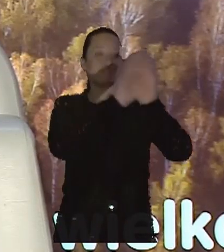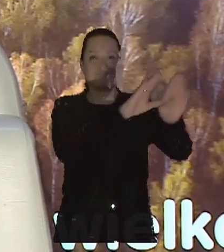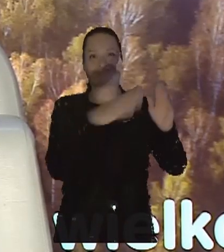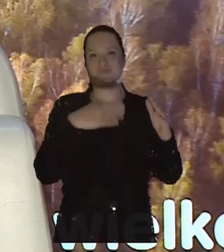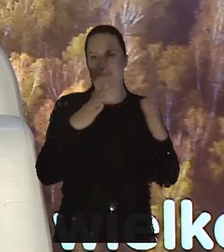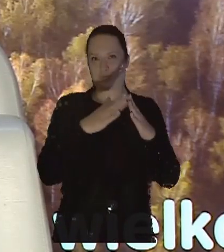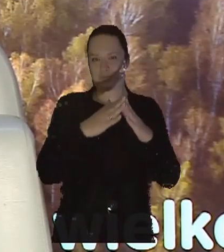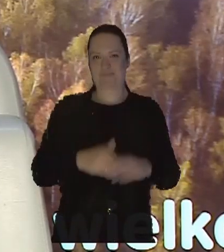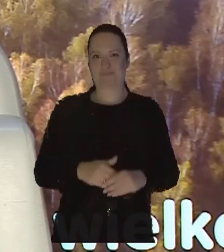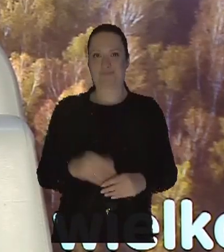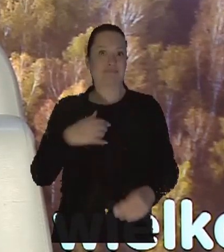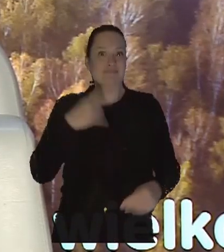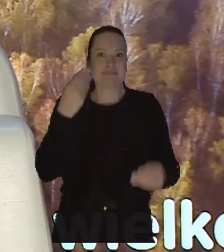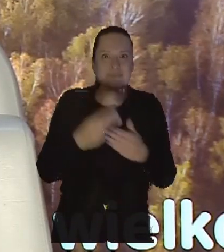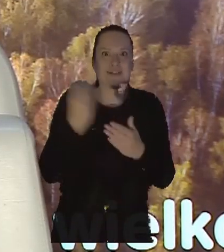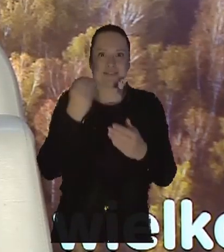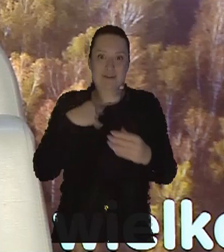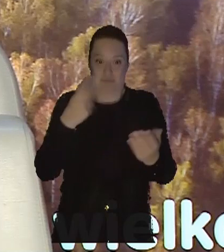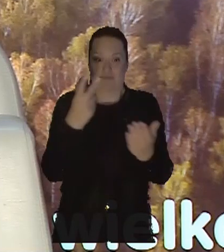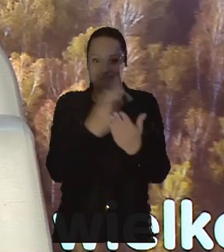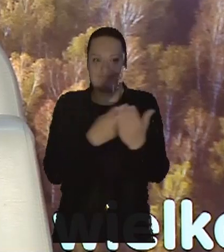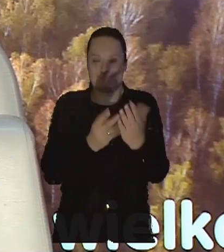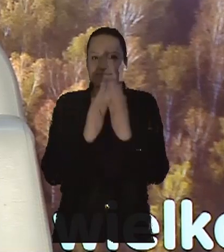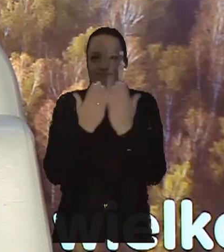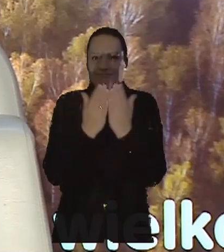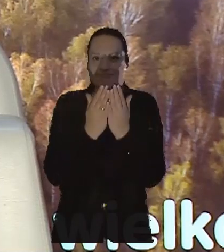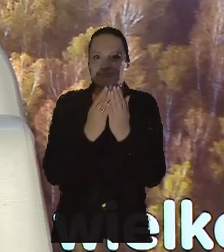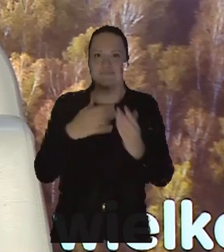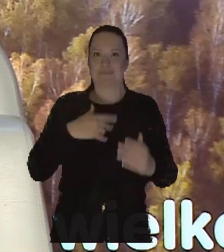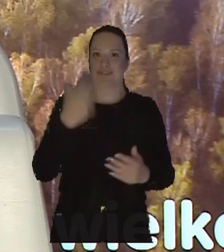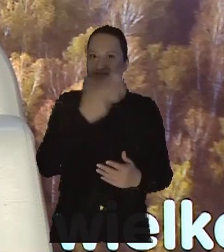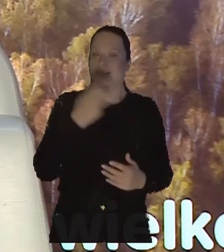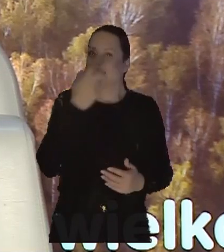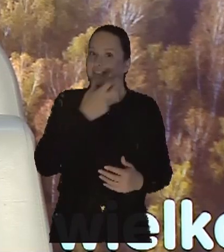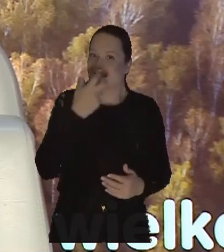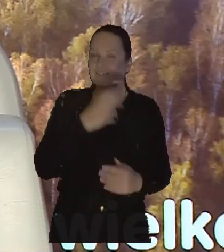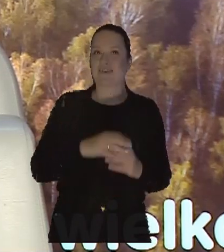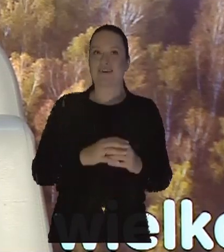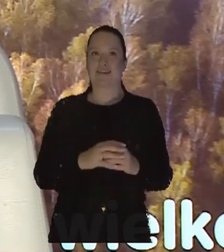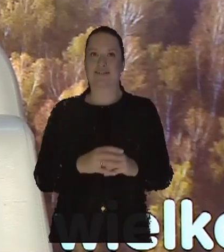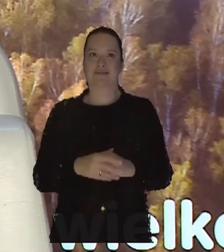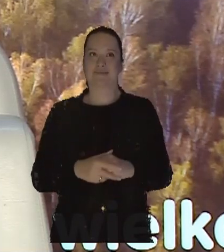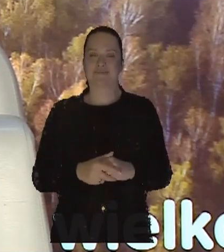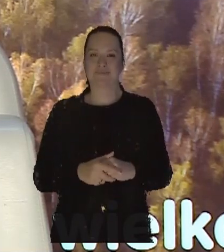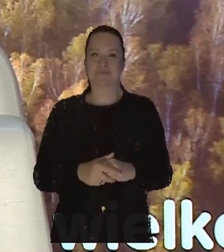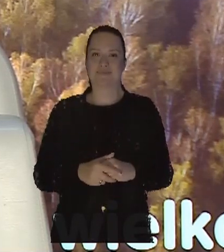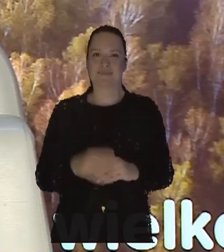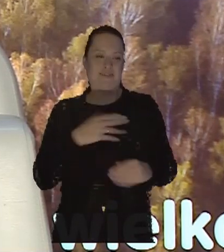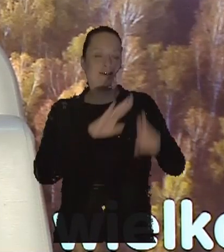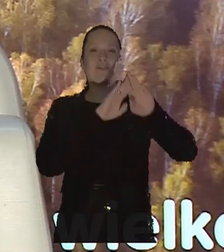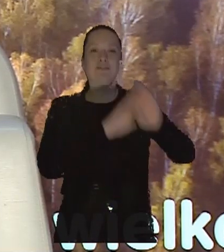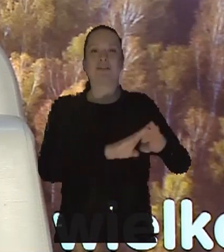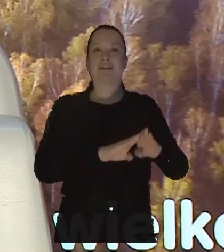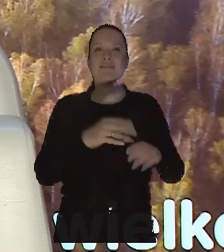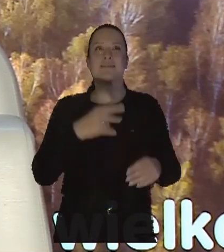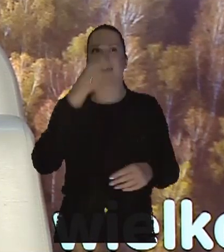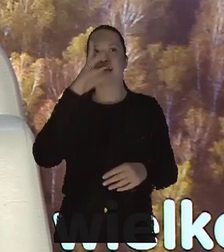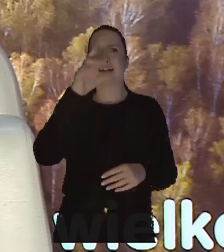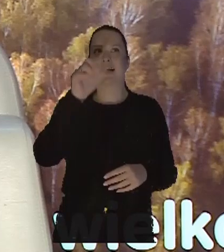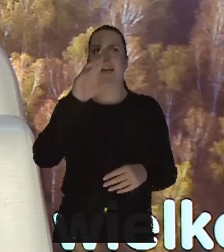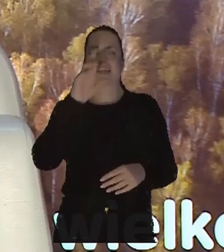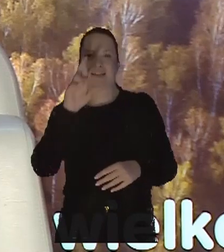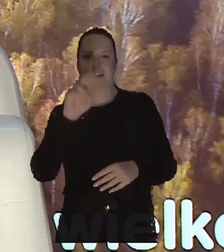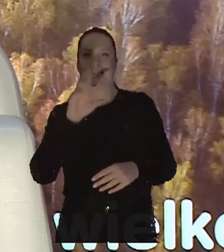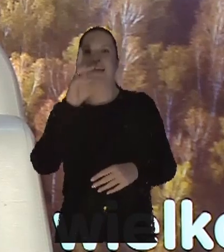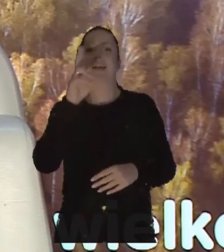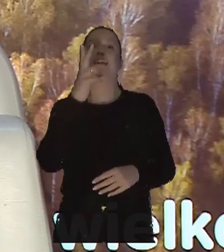podróżniczych dylematach możecie Państwo poczytać w książce przeciekawej Barbary Hodgson, Krynolinę zostaw w Kairze, o pierwszych podróżniczkach. A